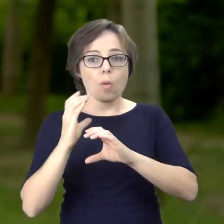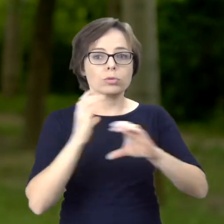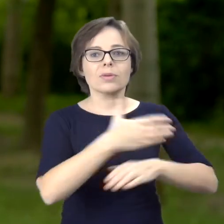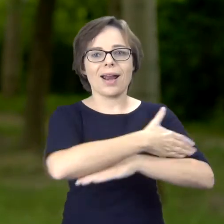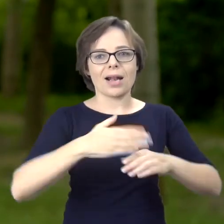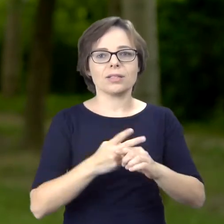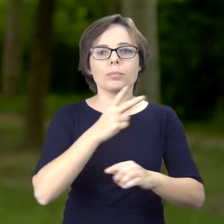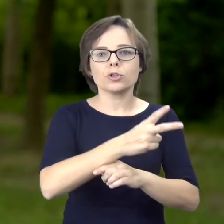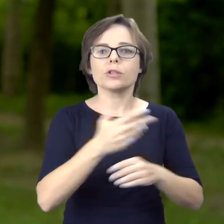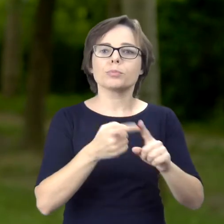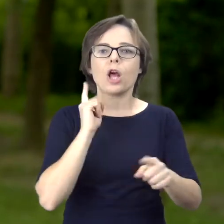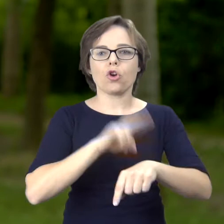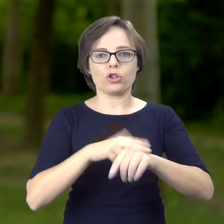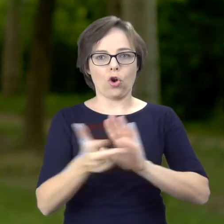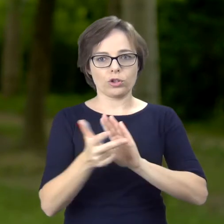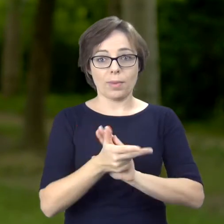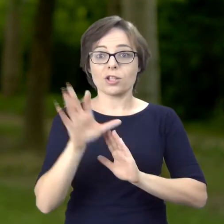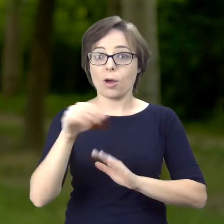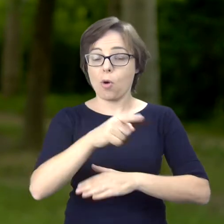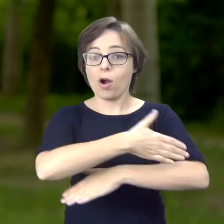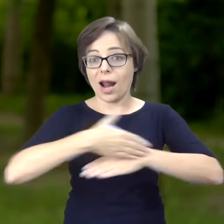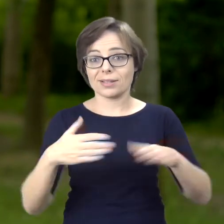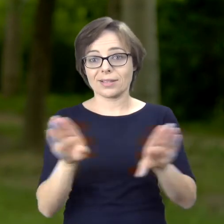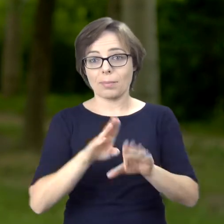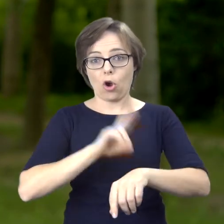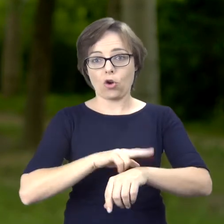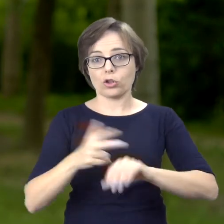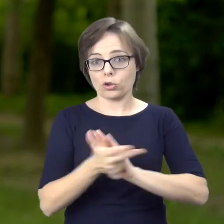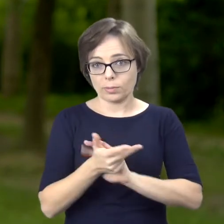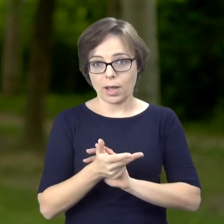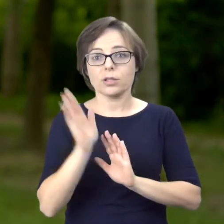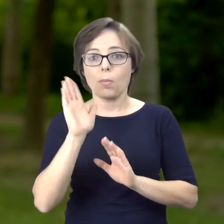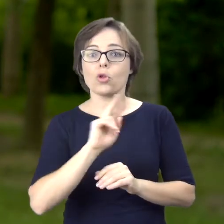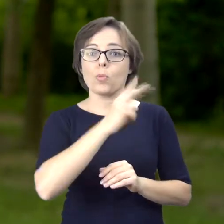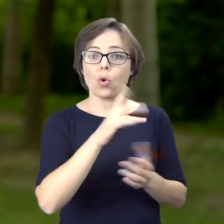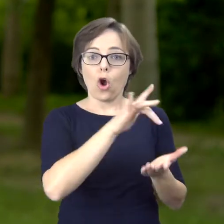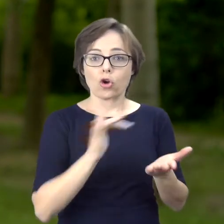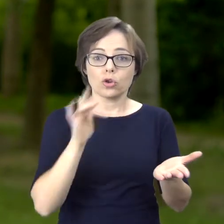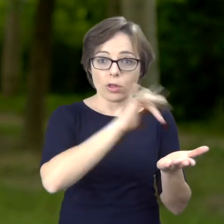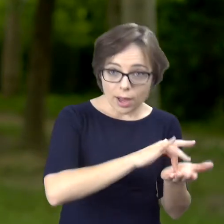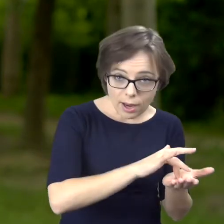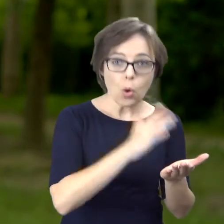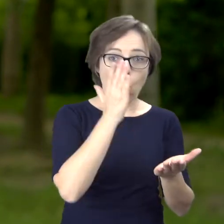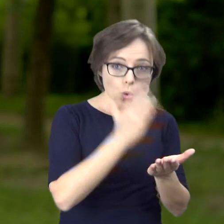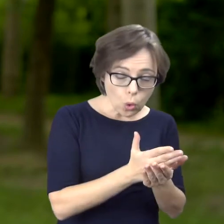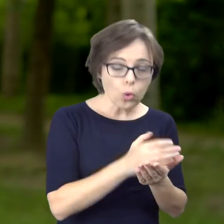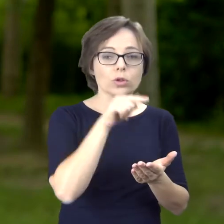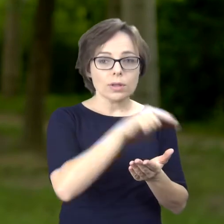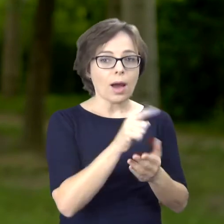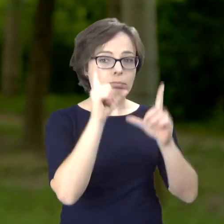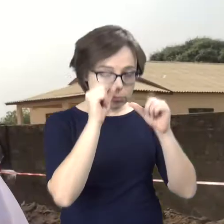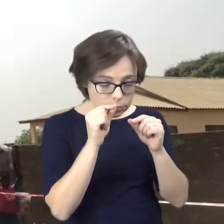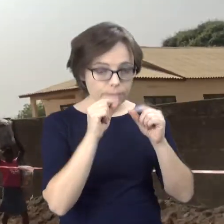granicę, bo granice w tych małych państwach afrykańskich zamykają się o 18 i dojechać do następnego ośrodka, zjeść kolację i spać, wstać o 2 w nocy i